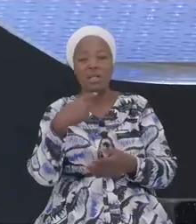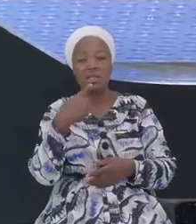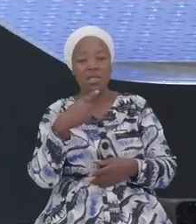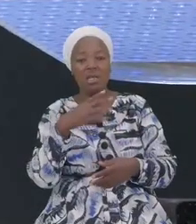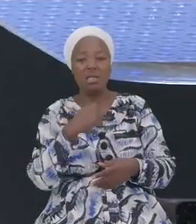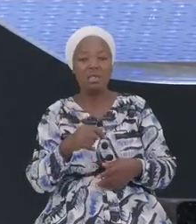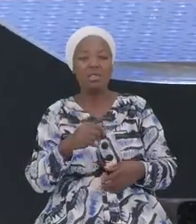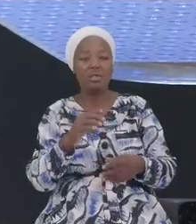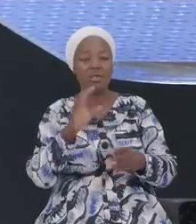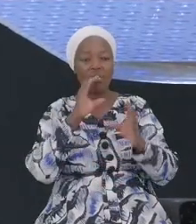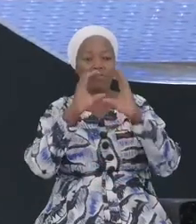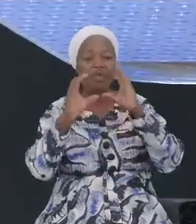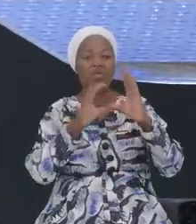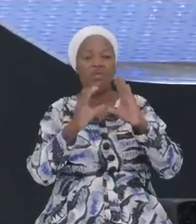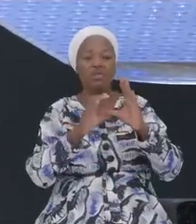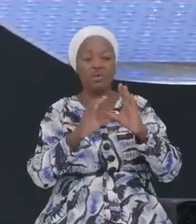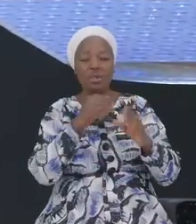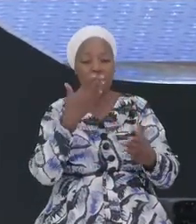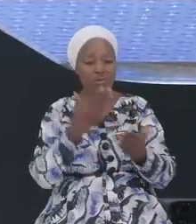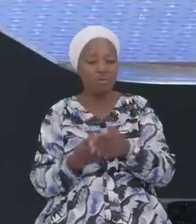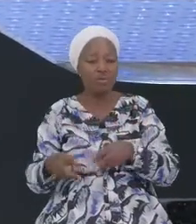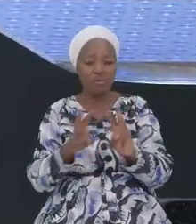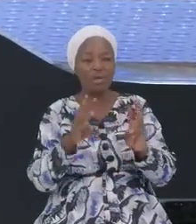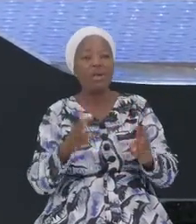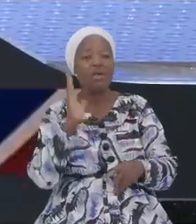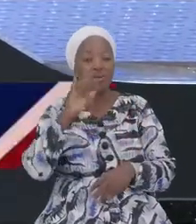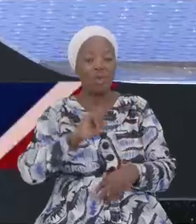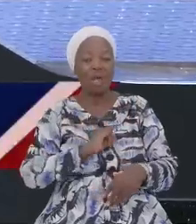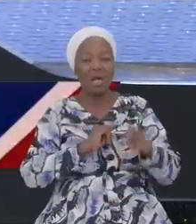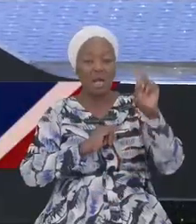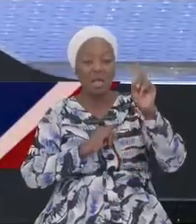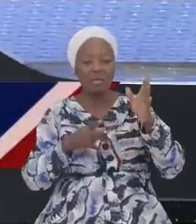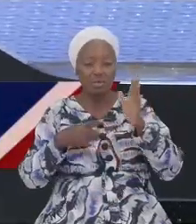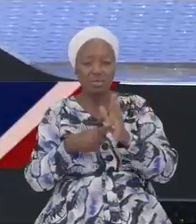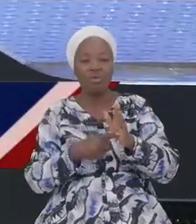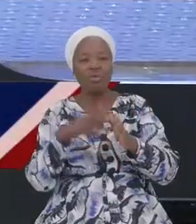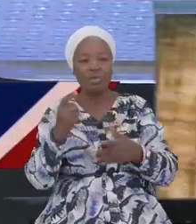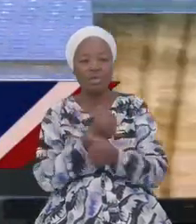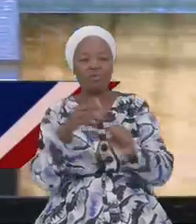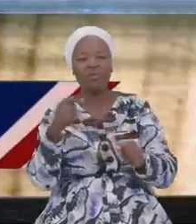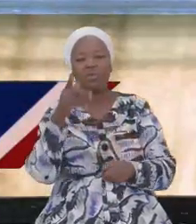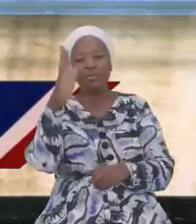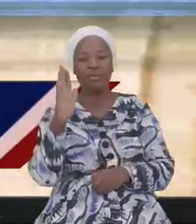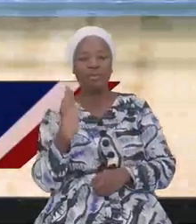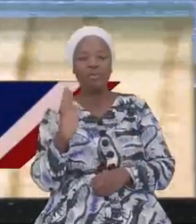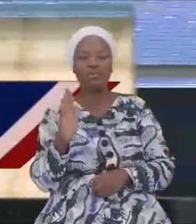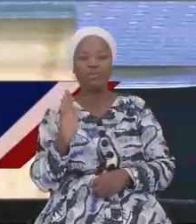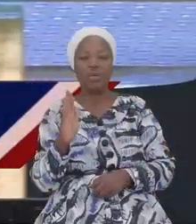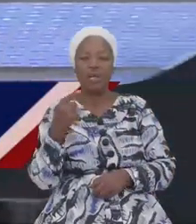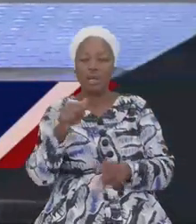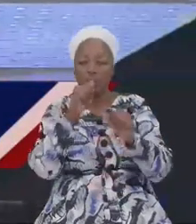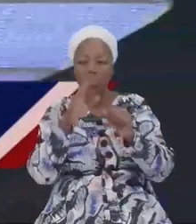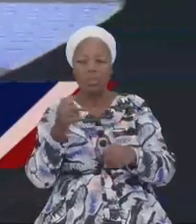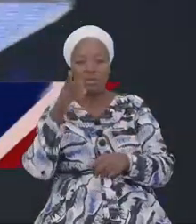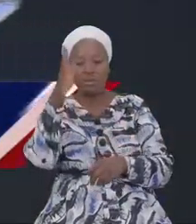sur sa voie, je ferai voir le salut de Dieu. Les bénédictions de Dieu,